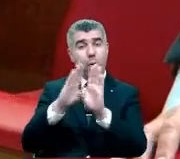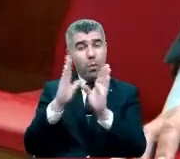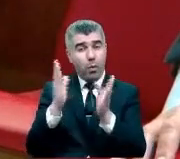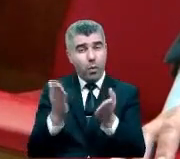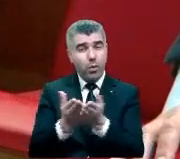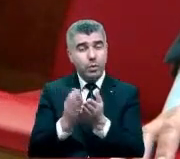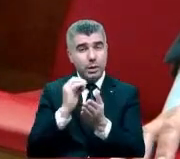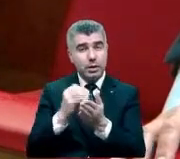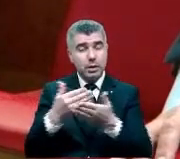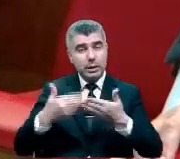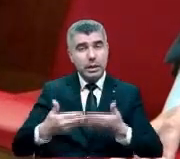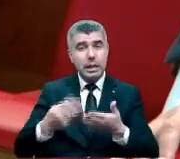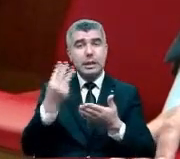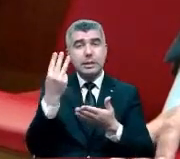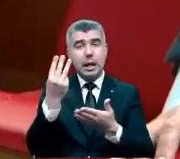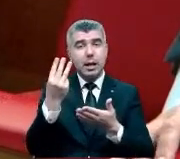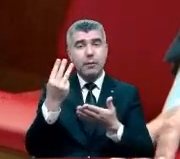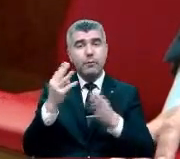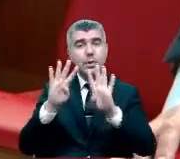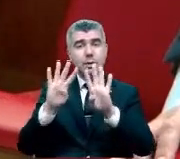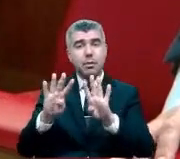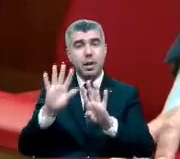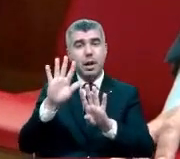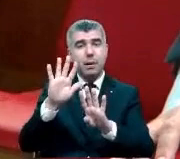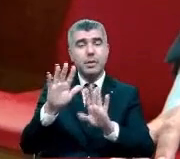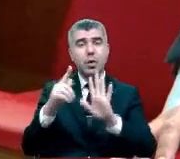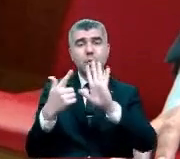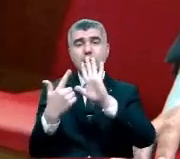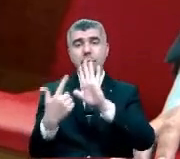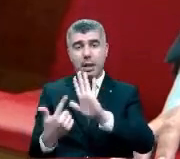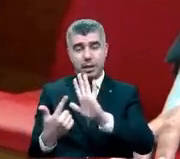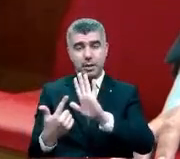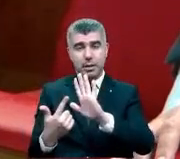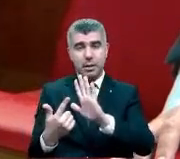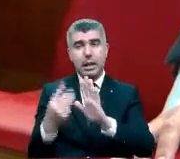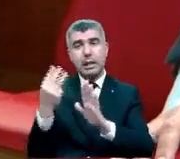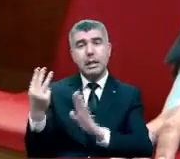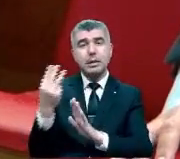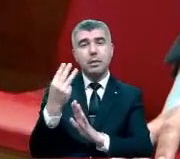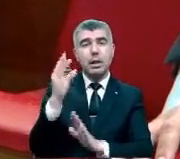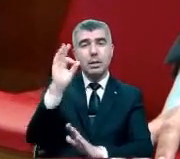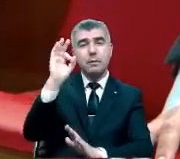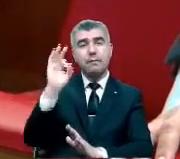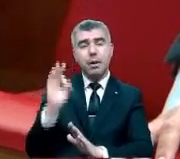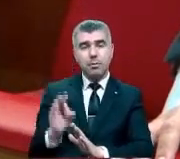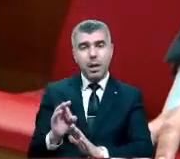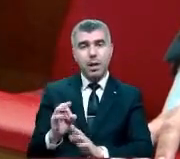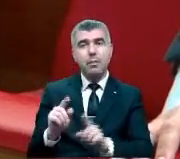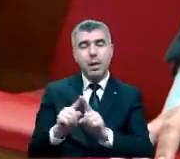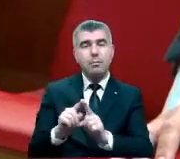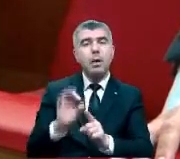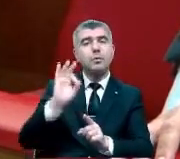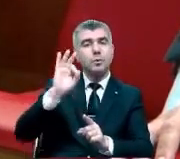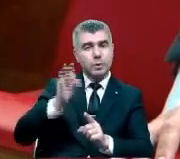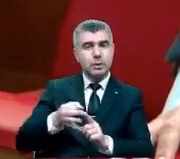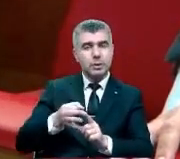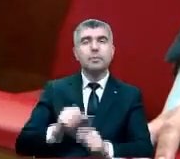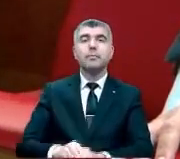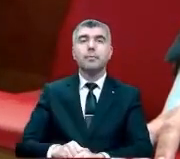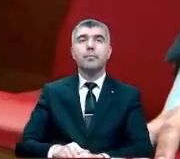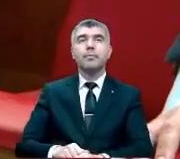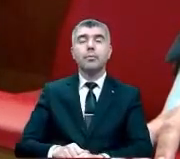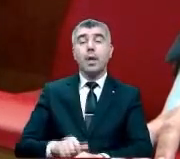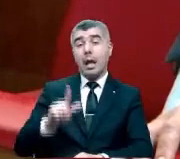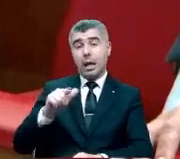اجمالي هذا الرخص اليوم 3875 رخصه، 33% منها بوحدها اللي هي حقا مستغله. من جهه